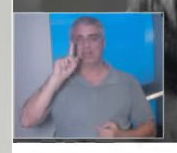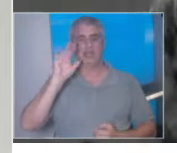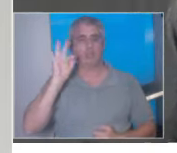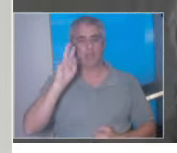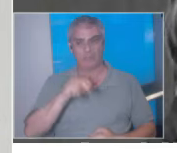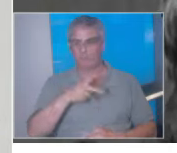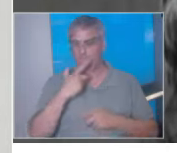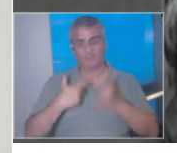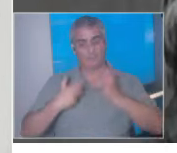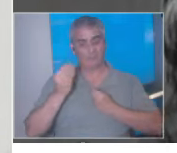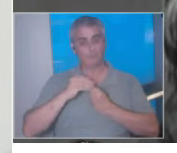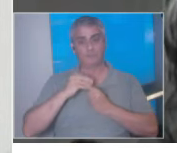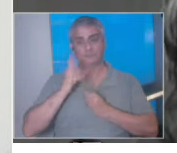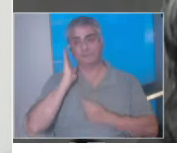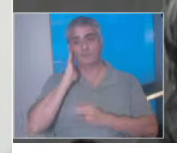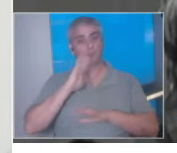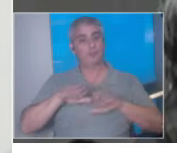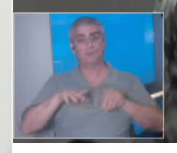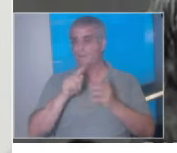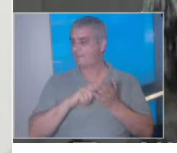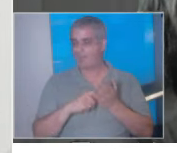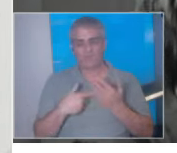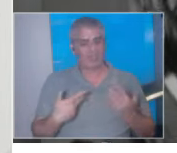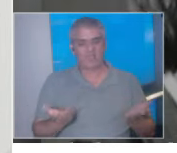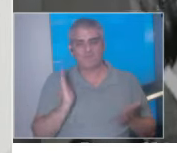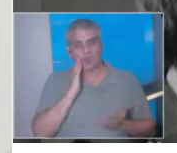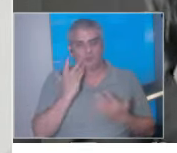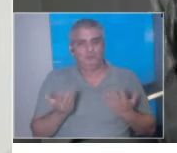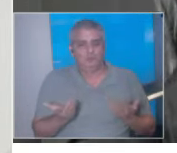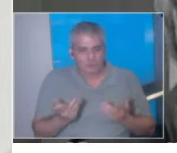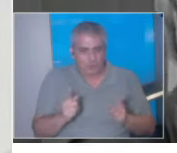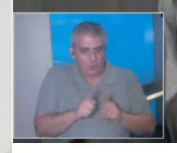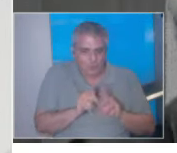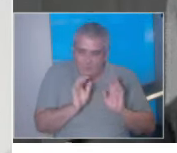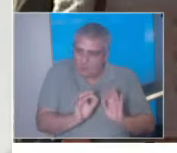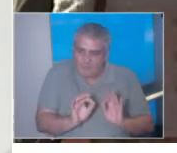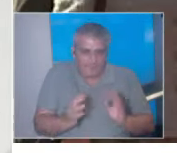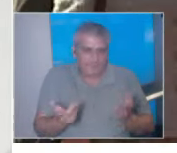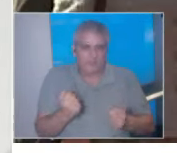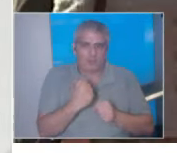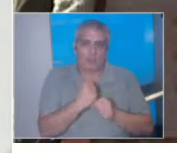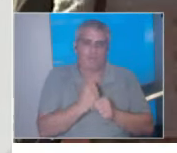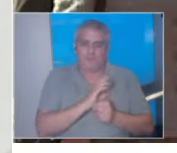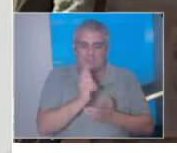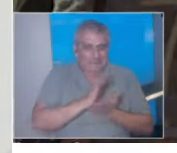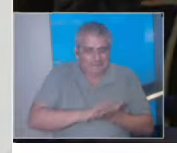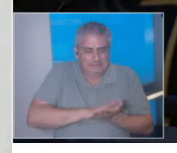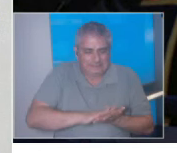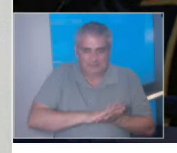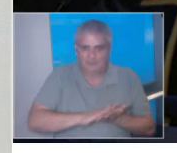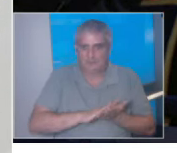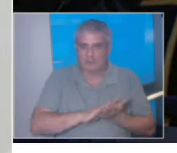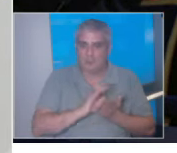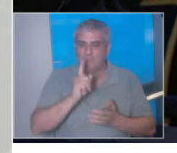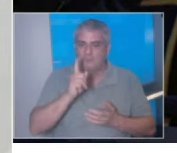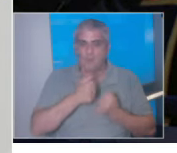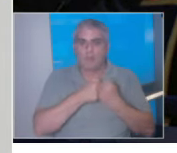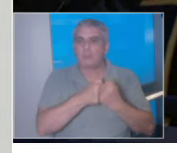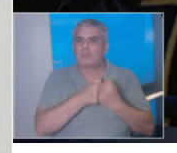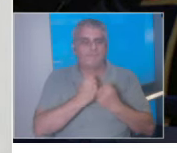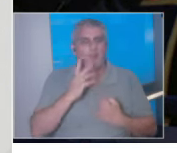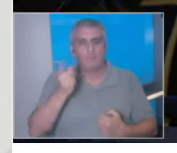ובאמת מבנים נוספים, ולישון בחוף הים כי לא היה להם איפה. כמו באמת העובדים הנחותים ביותר. אבל הוא נאבק